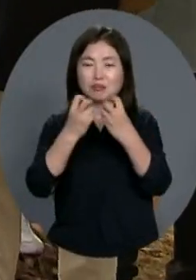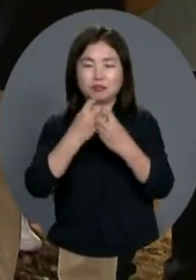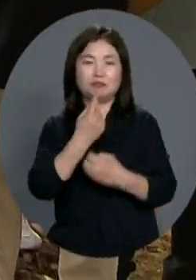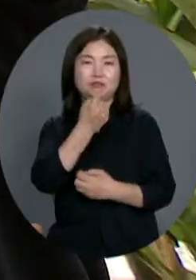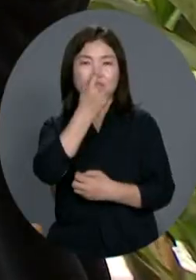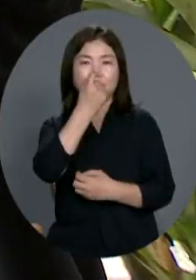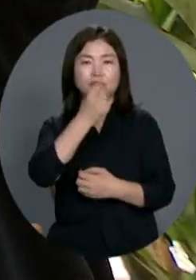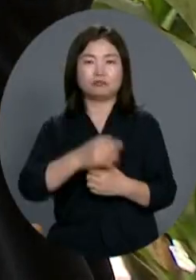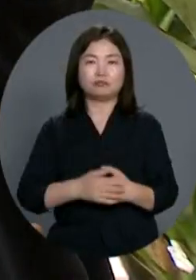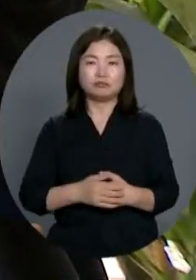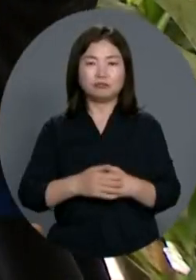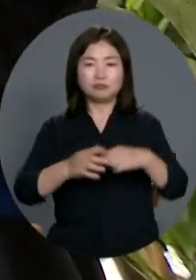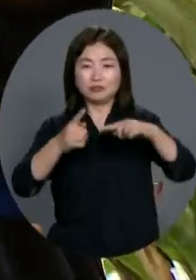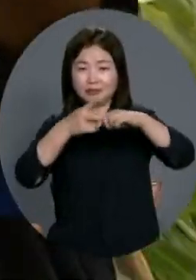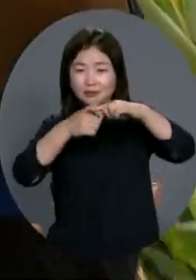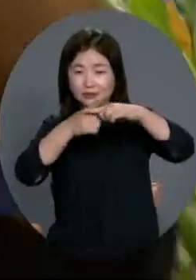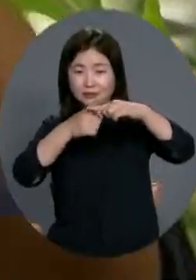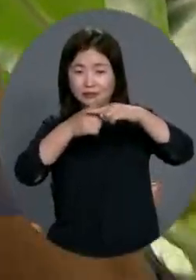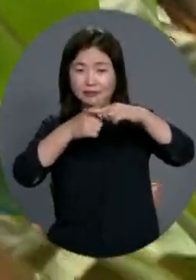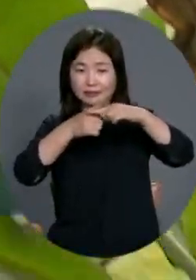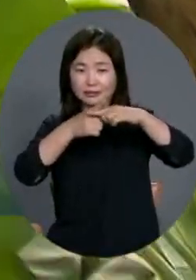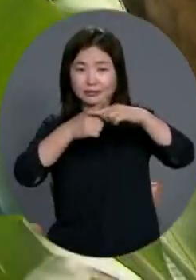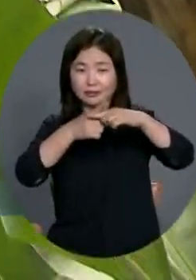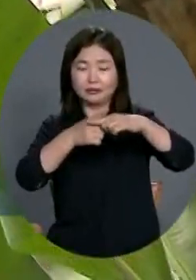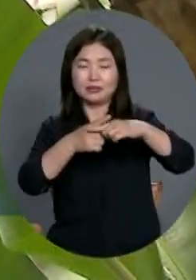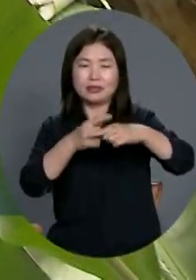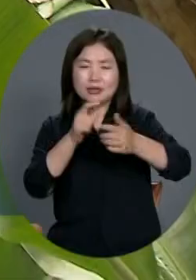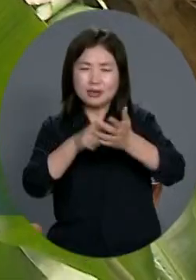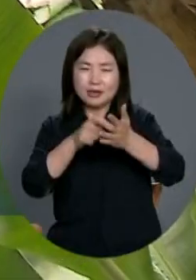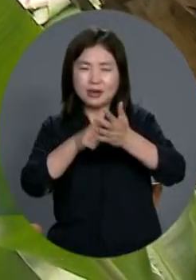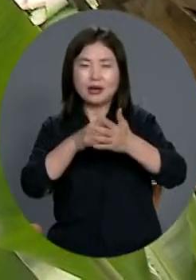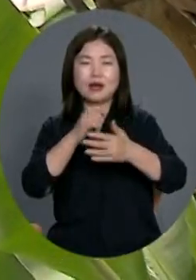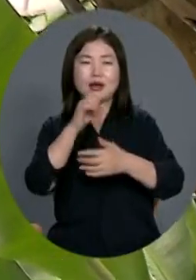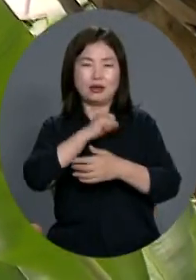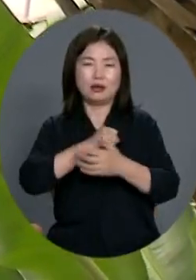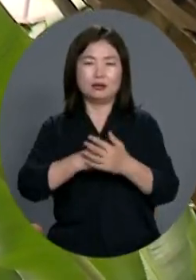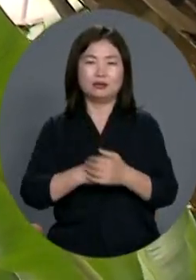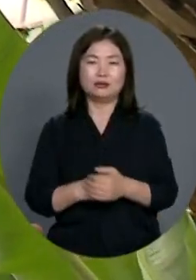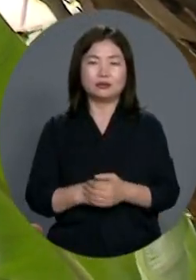배웁니다. 톱을 살짝 해야 돼요.